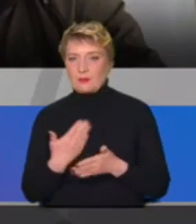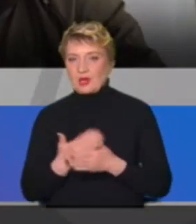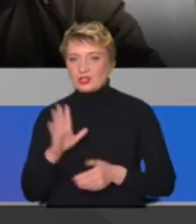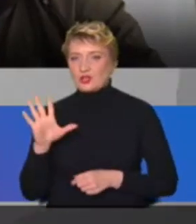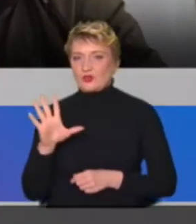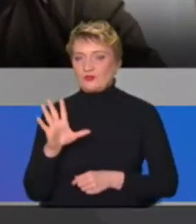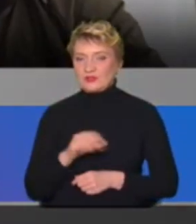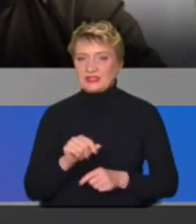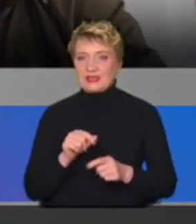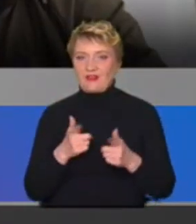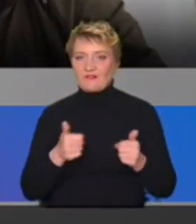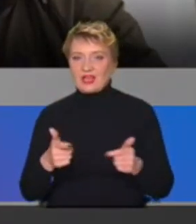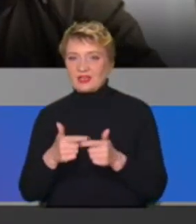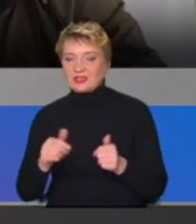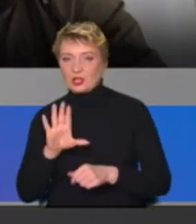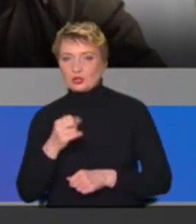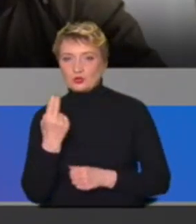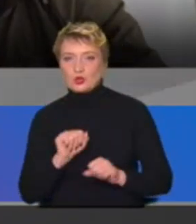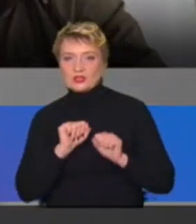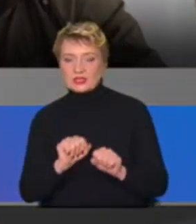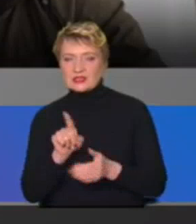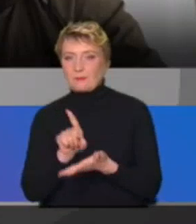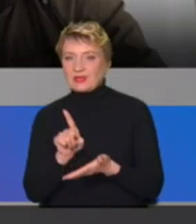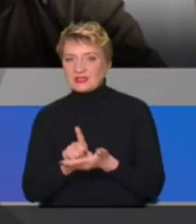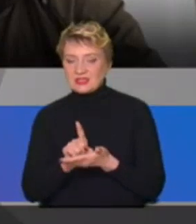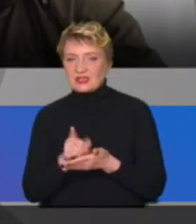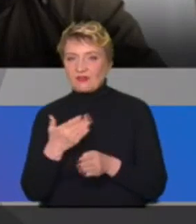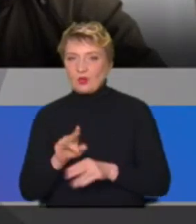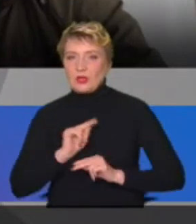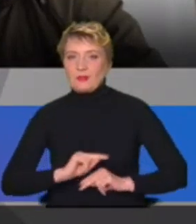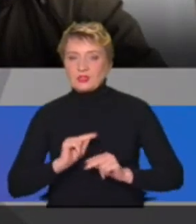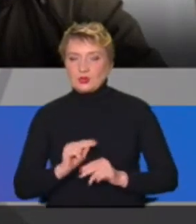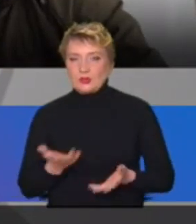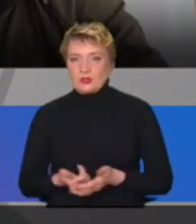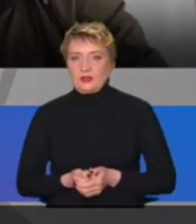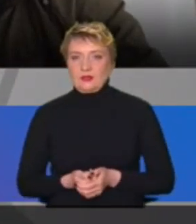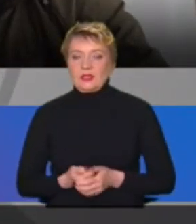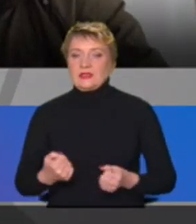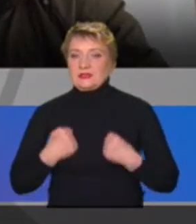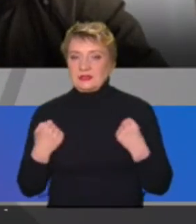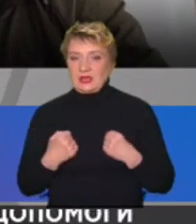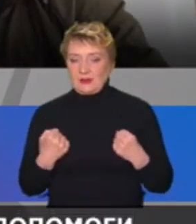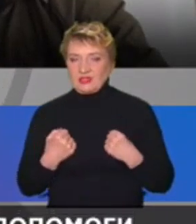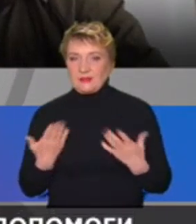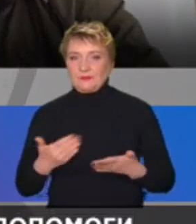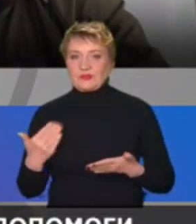всі відділи. Соцзахист працює, пенсійний фонд працює. Максимально стараємося відновити.